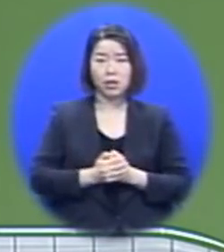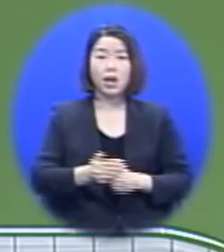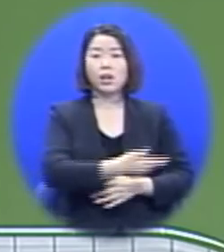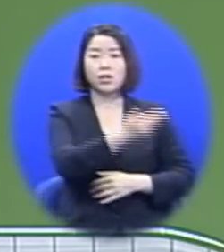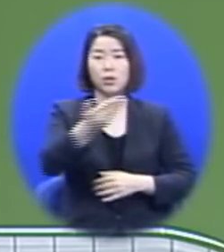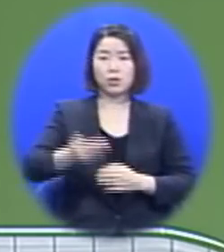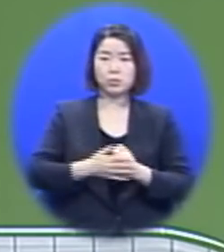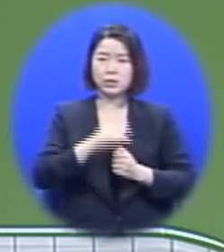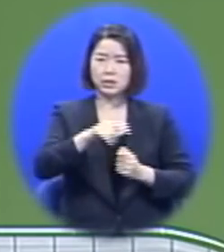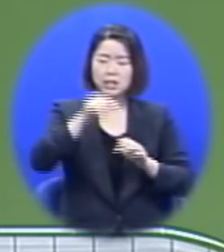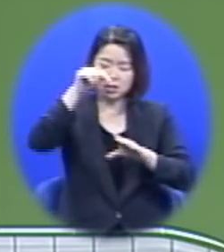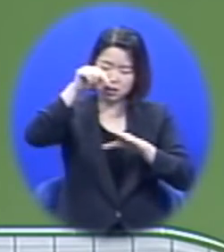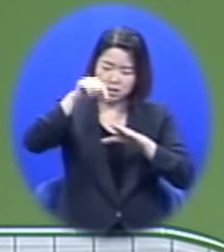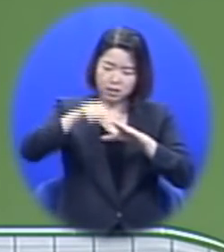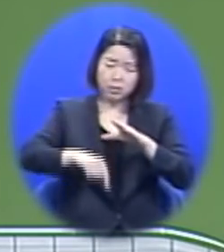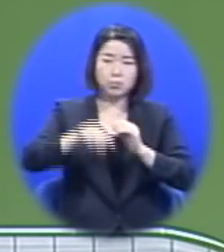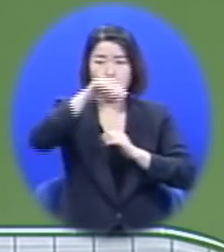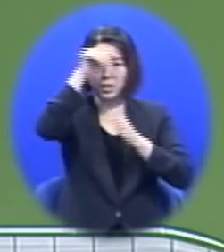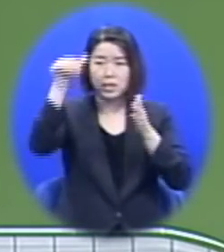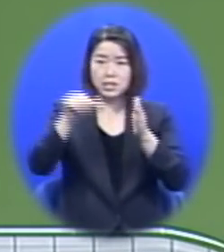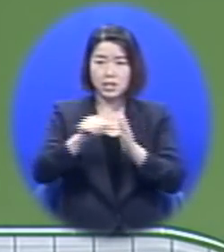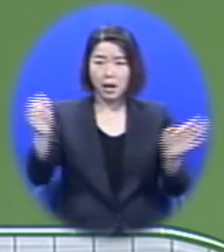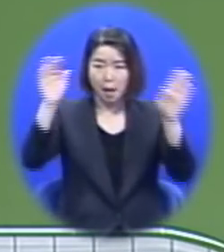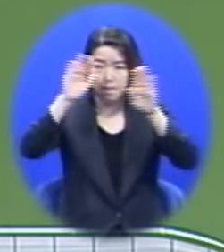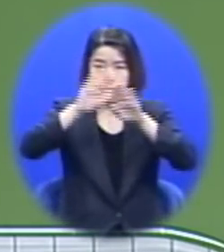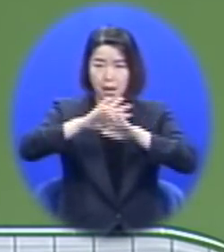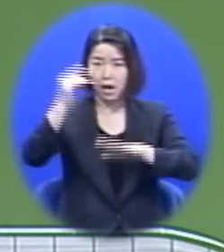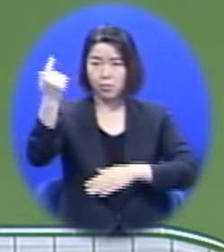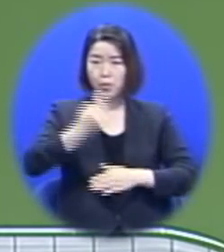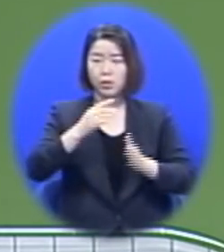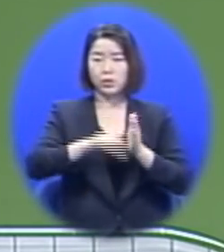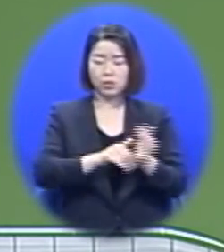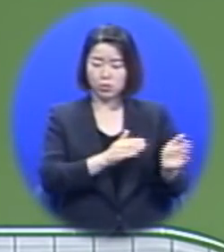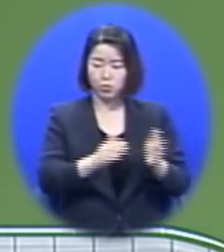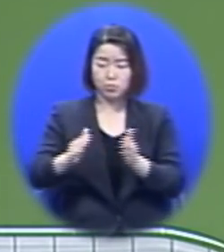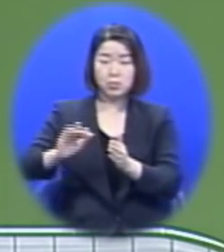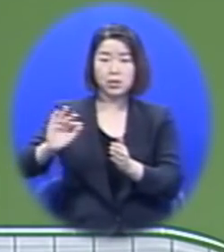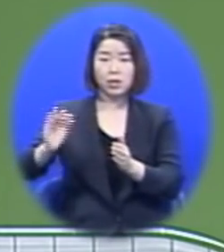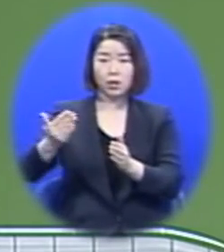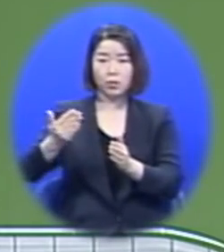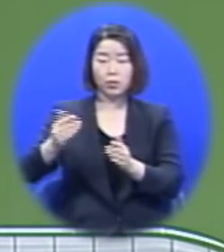여러분 그 깊은 인생의 밤이 올 때를 준비하고 사시나요?